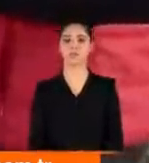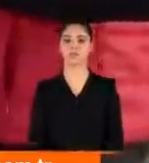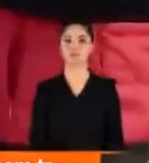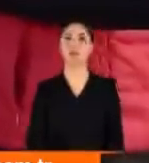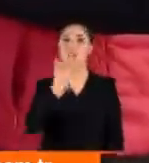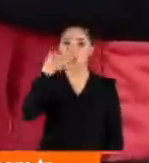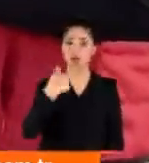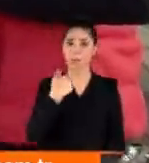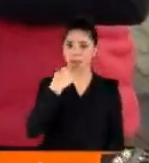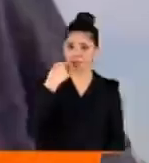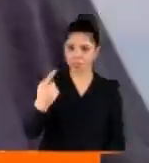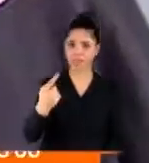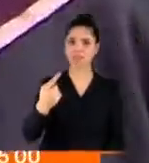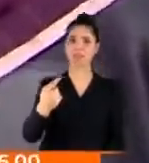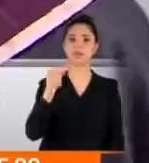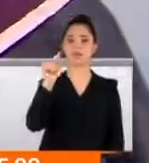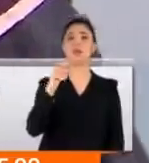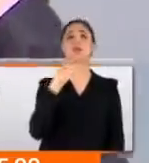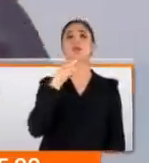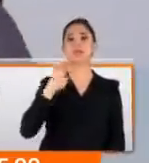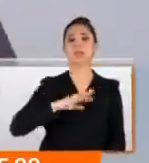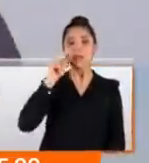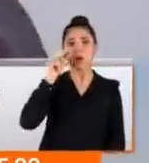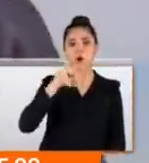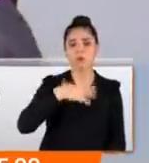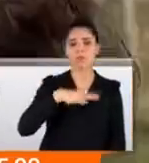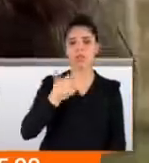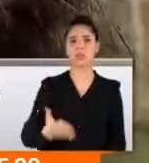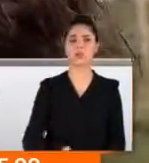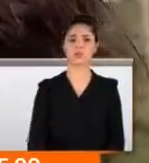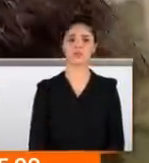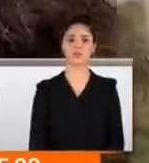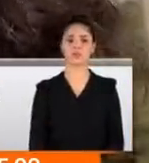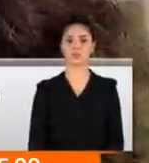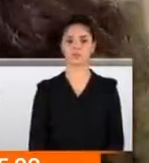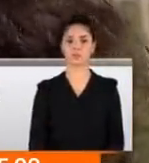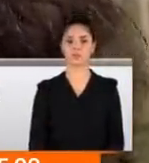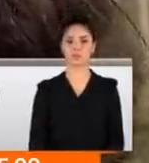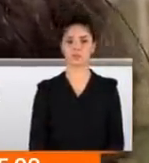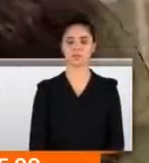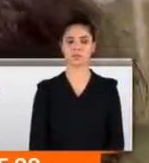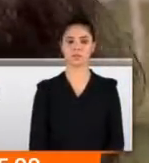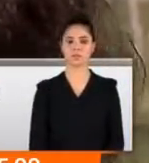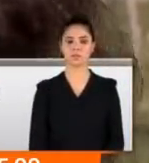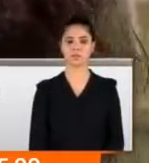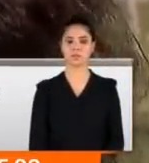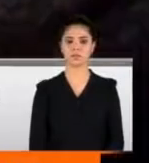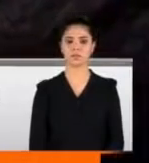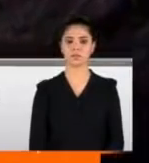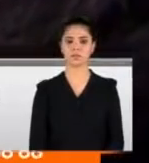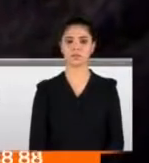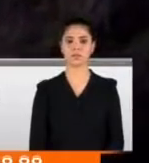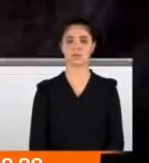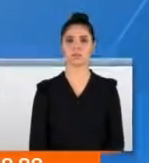Çağırın buraya, bana desin ki bana... Kızımı görmeden ölmemi istemiyorum. Seni orada bırakmayacağım diye söz verdim. Ben ablamı almak